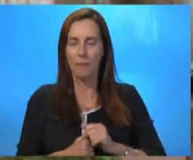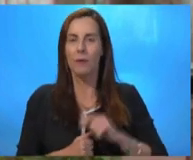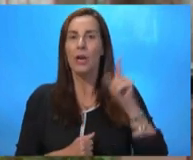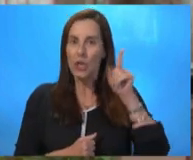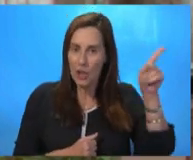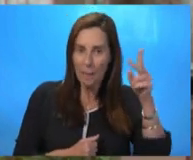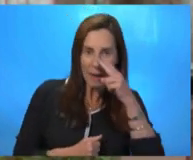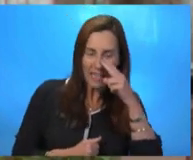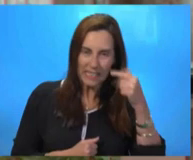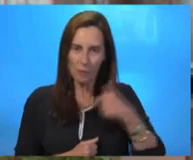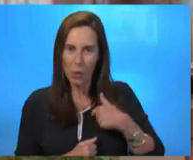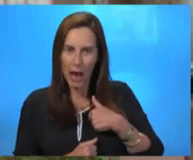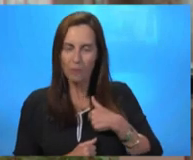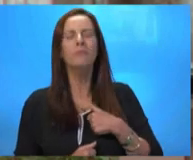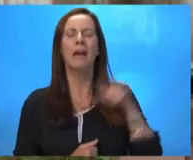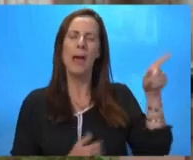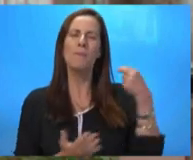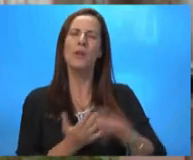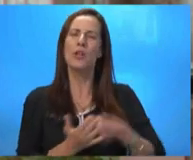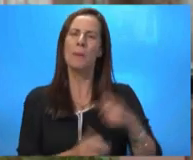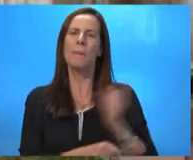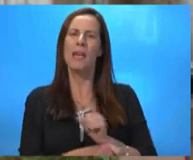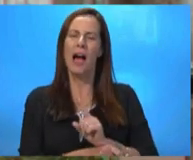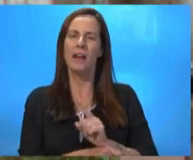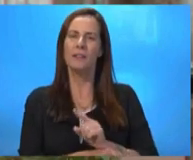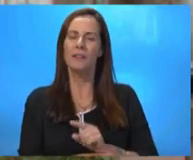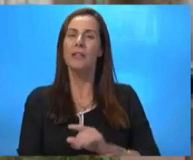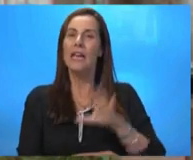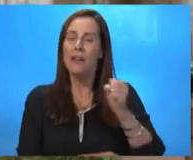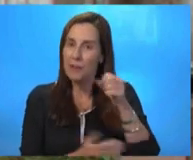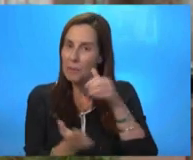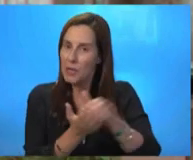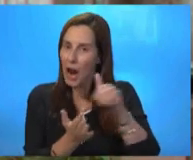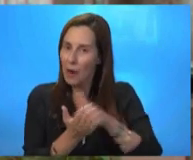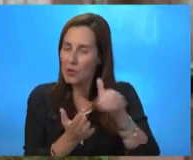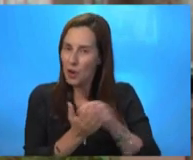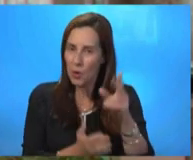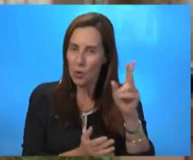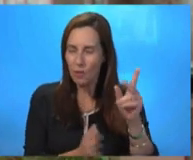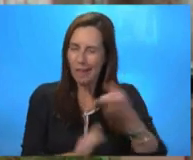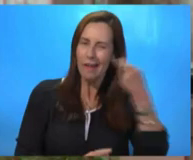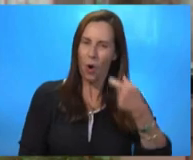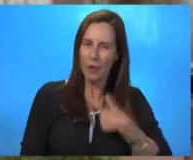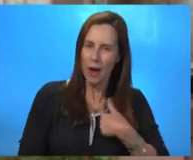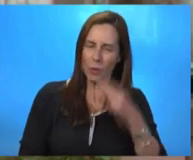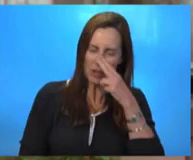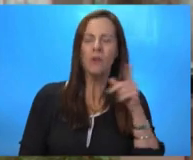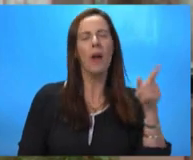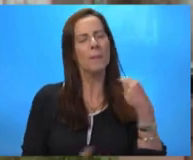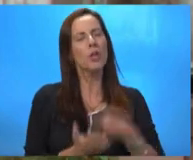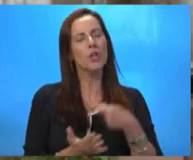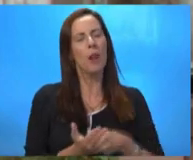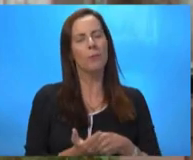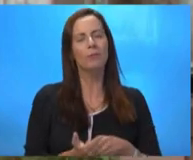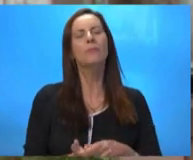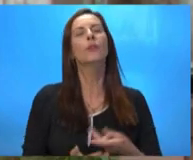מנסים אותנו, הם משלמים מיד. ואם ימשיכו לנסות אותנו, הם ישלמו עוד